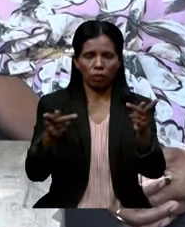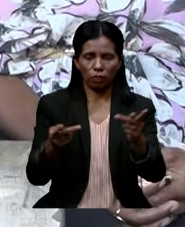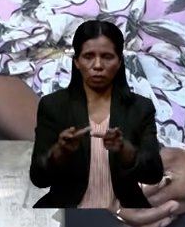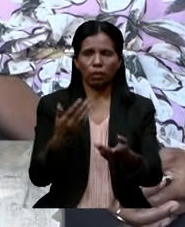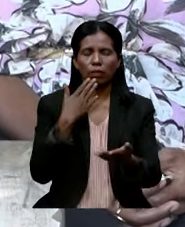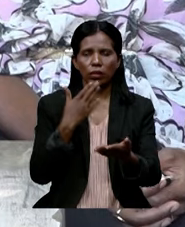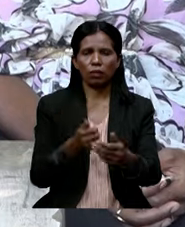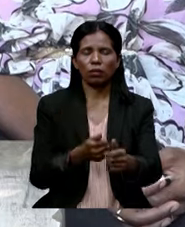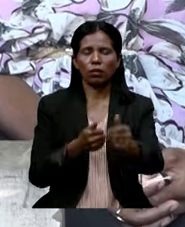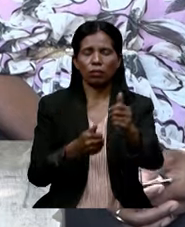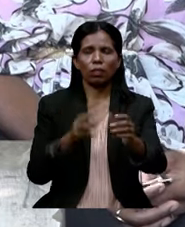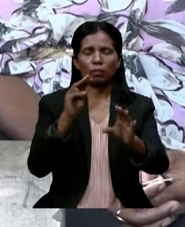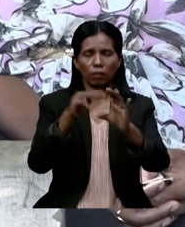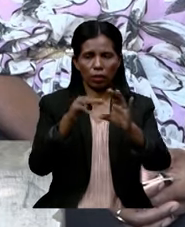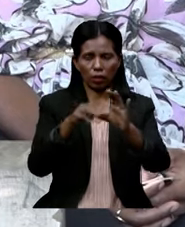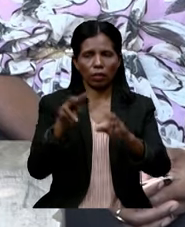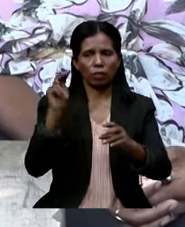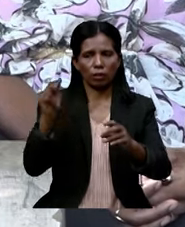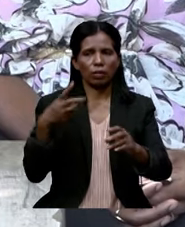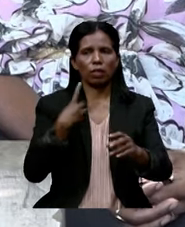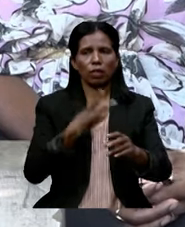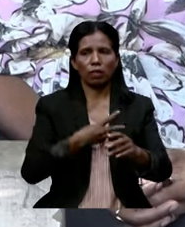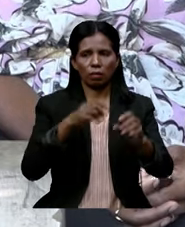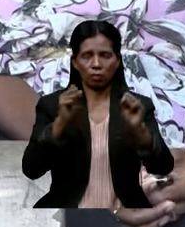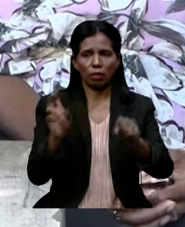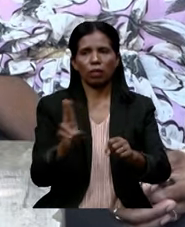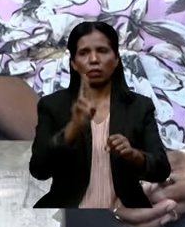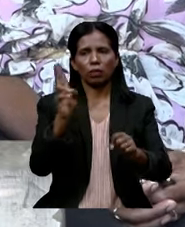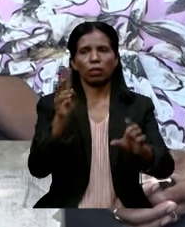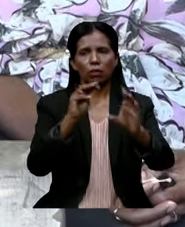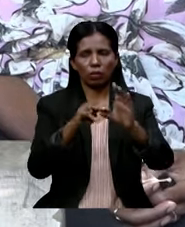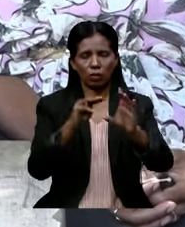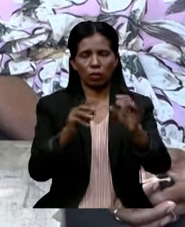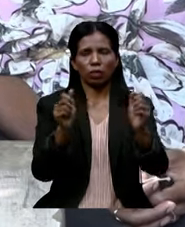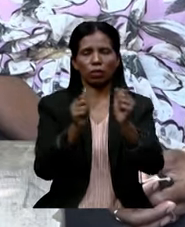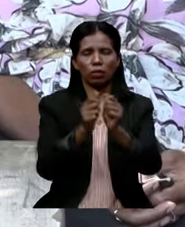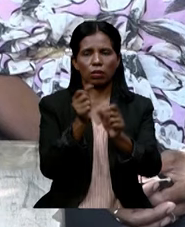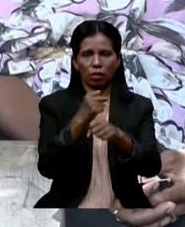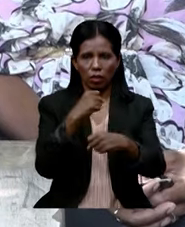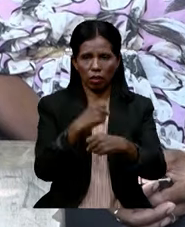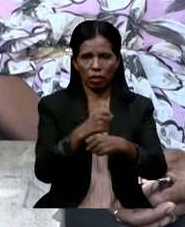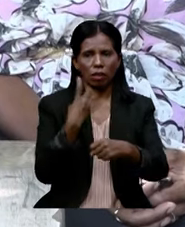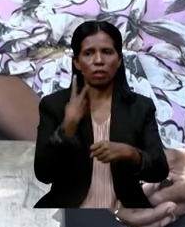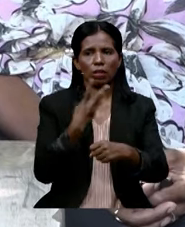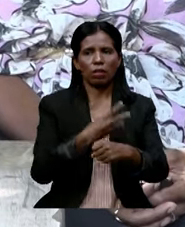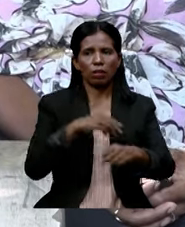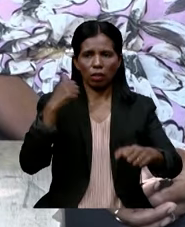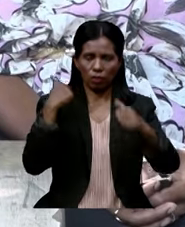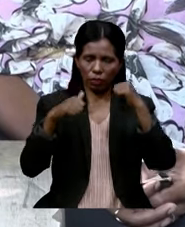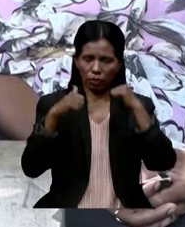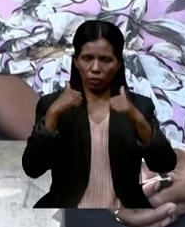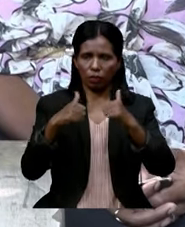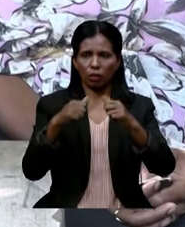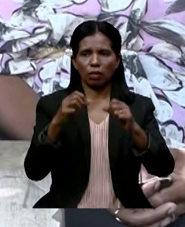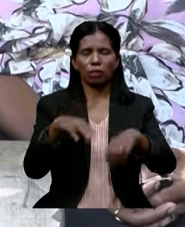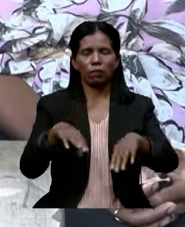tuir standar mercado nian mak ami bele uza mercado nebe hodi halao ami nia aktividades